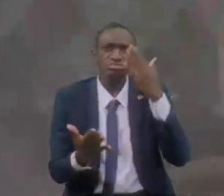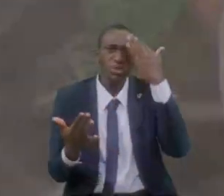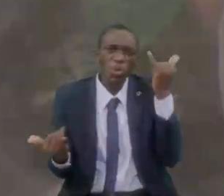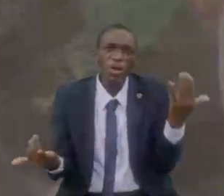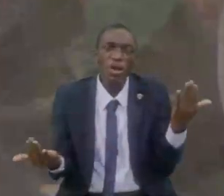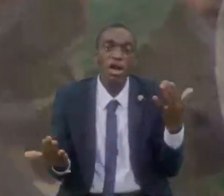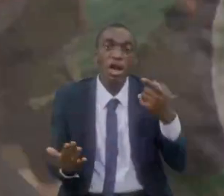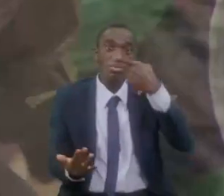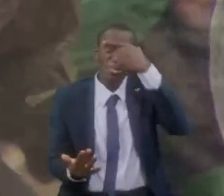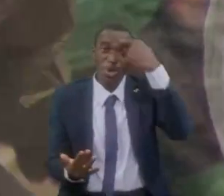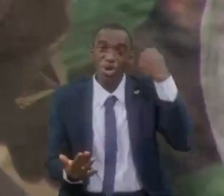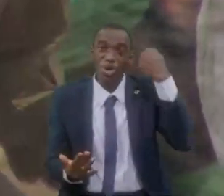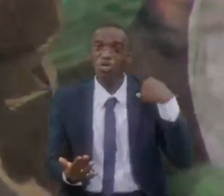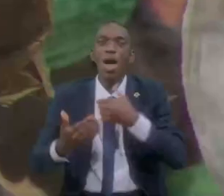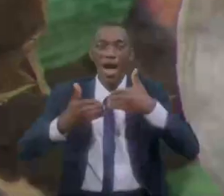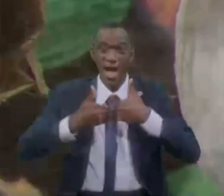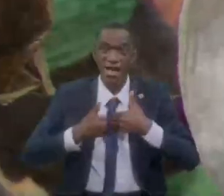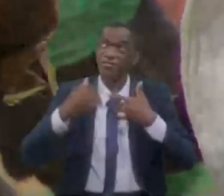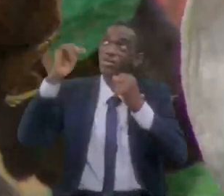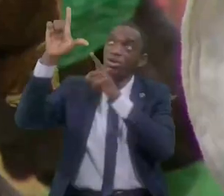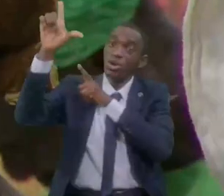C'est parce que nous avons